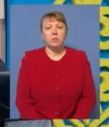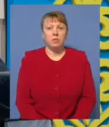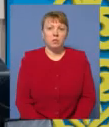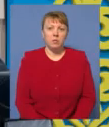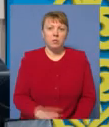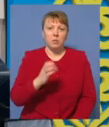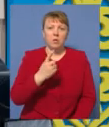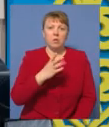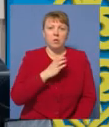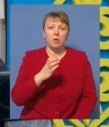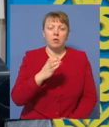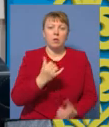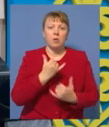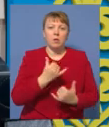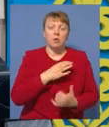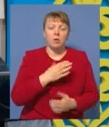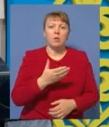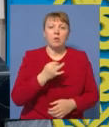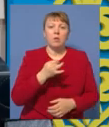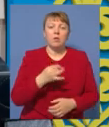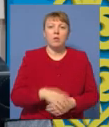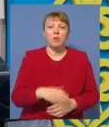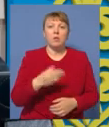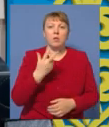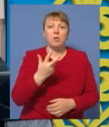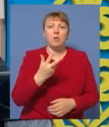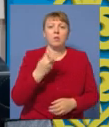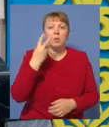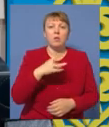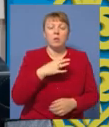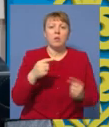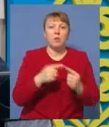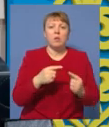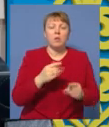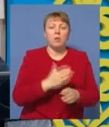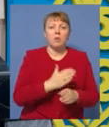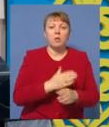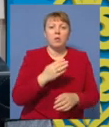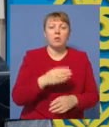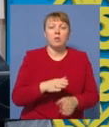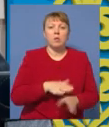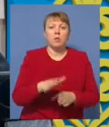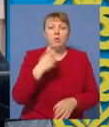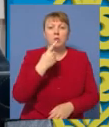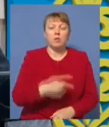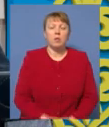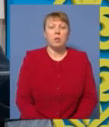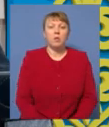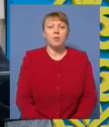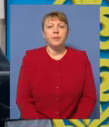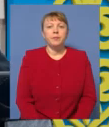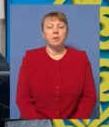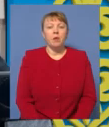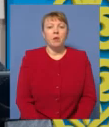глава государства в своем послании народу Казахстана поручил внедрить трехзвенную модель с четким разделением полномочий правоохранительных органов.